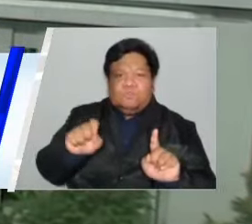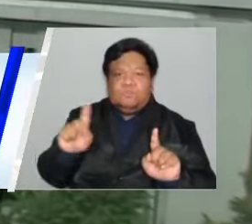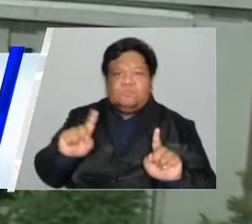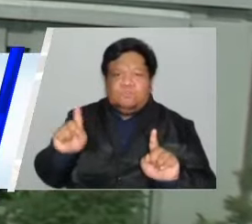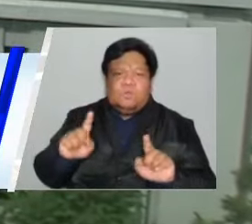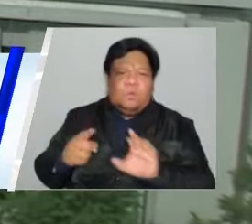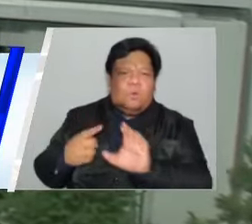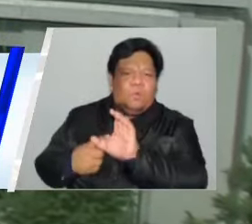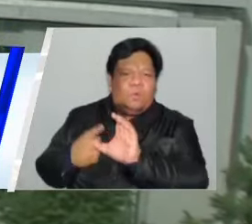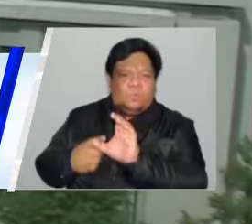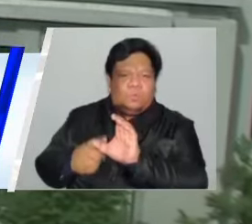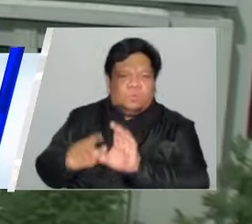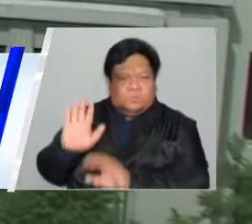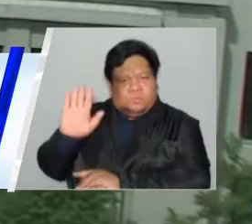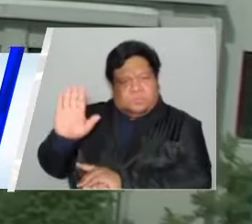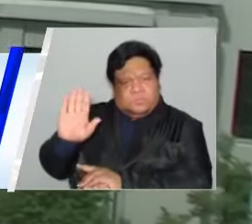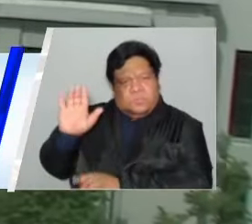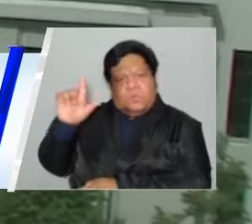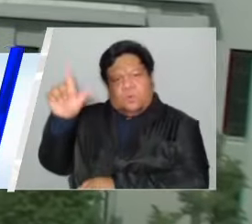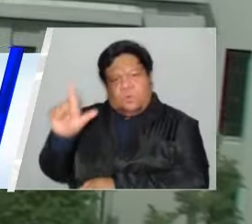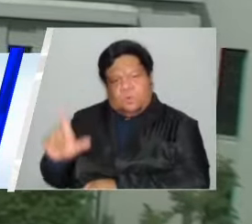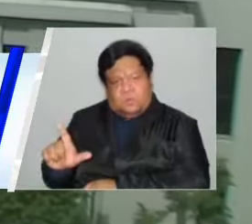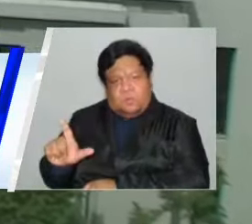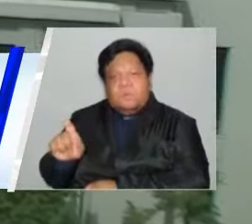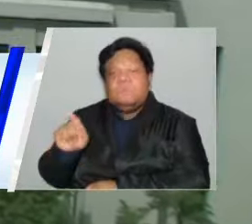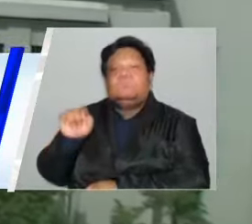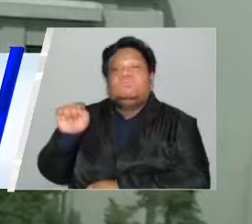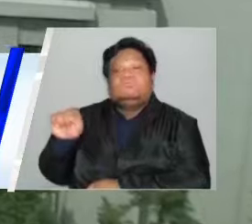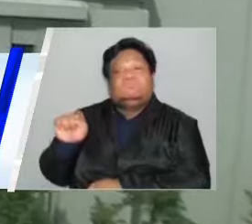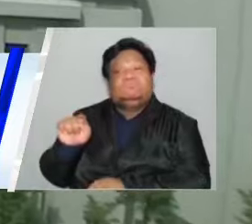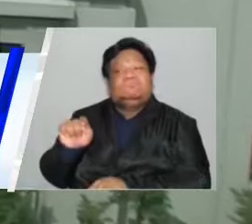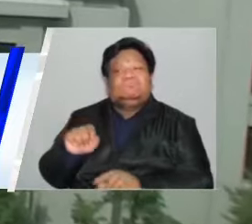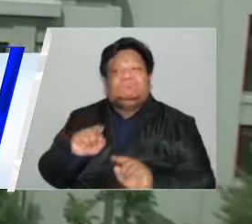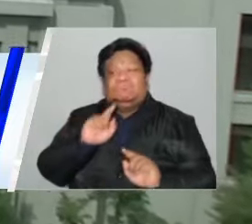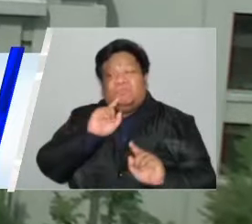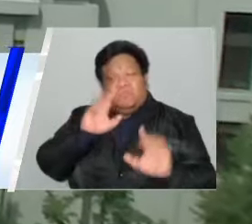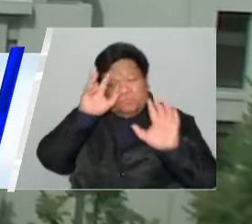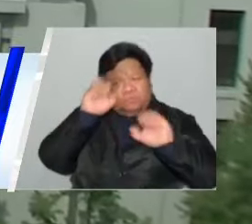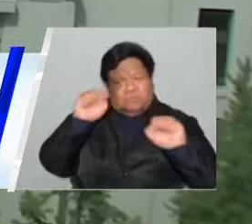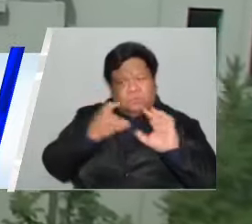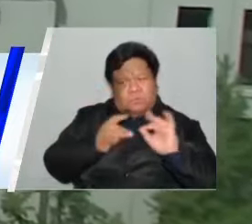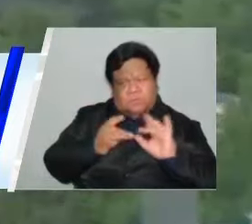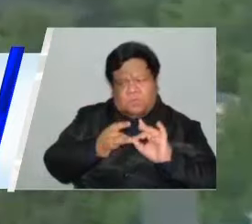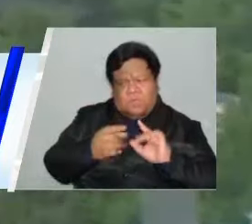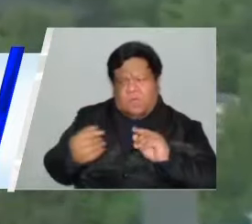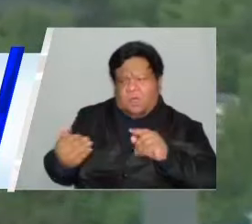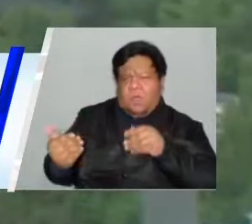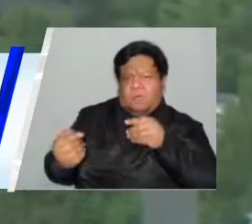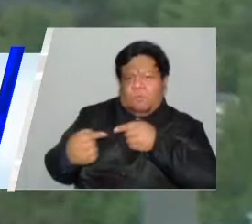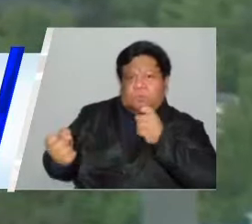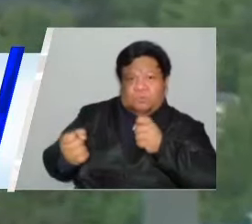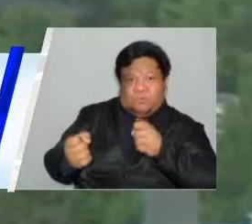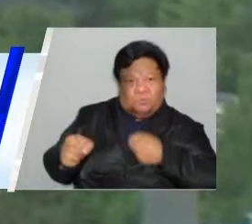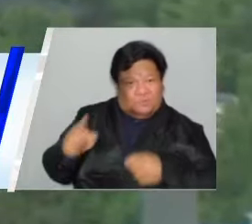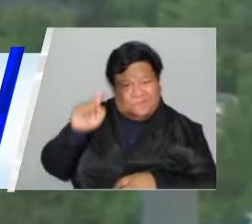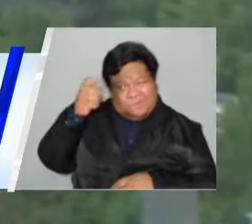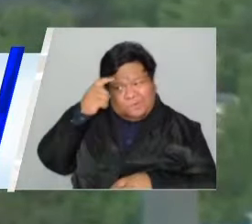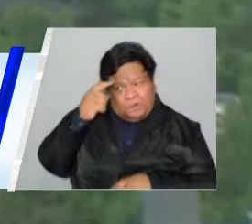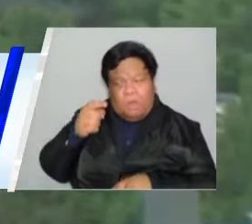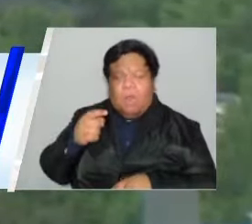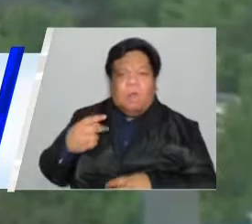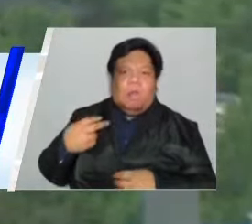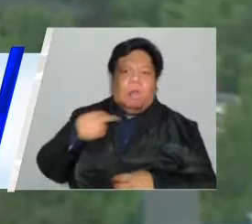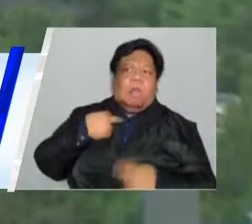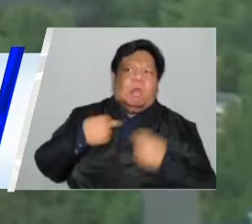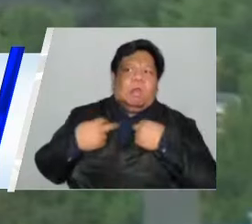Korea. Inakusahan din ni Yoon ang oposisyon na hino-hostage umano ang parliament para ilagay sa krisis ang bansa. Sabi naman